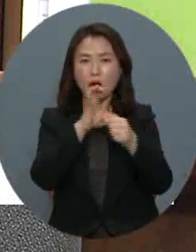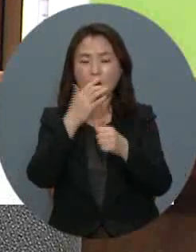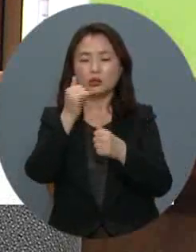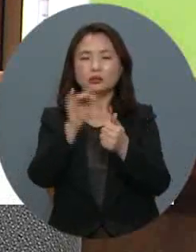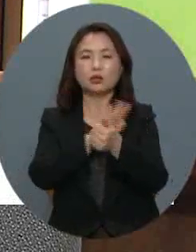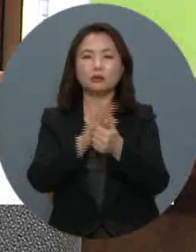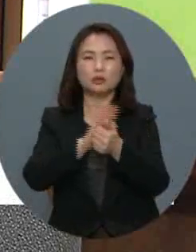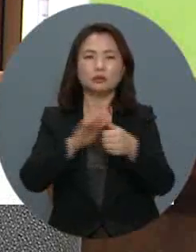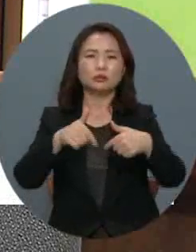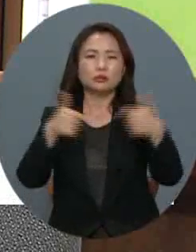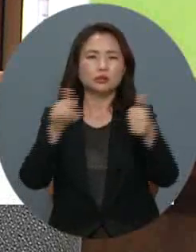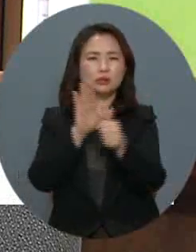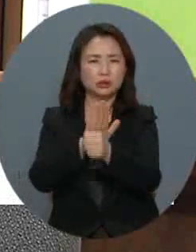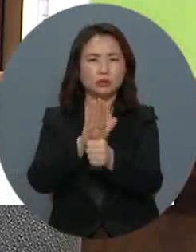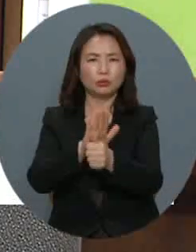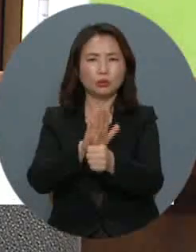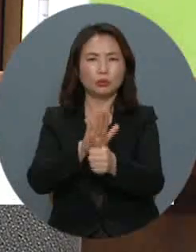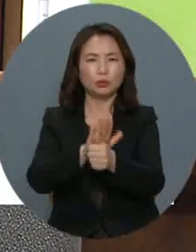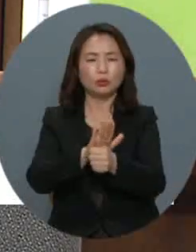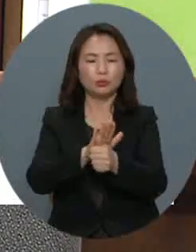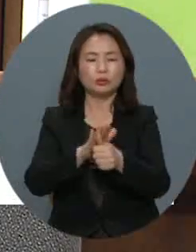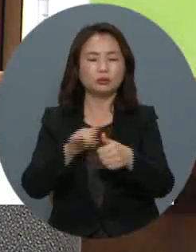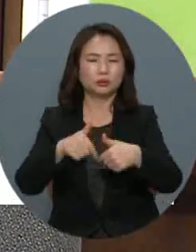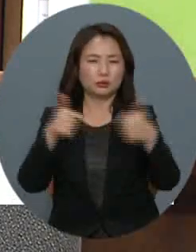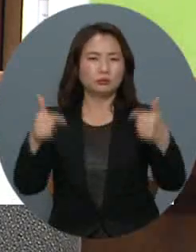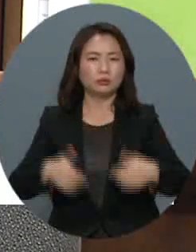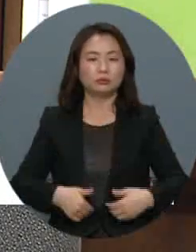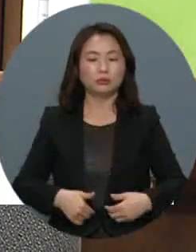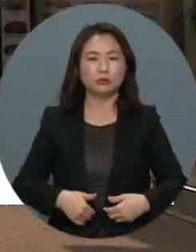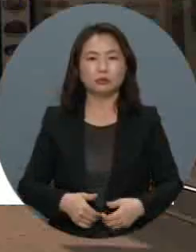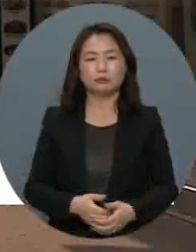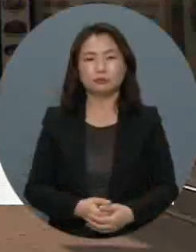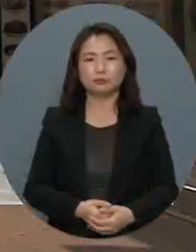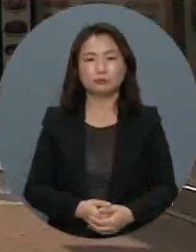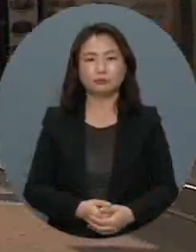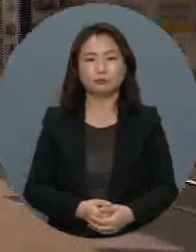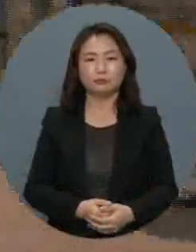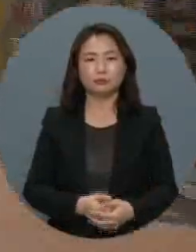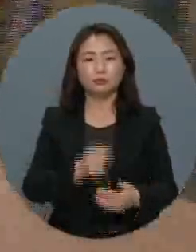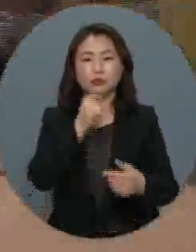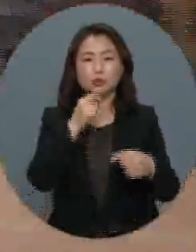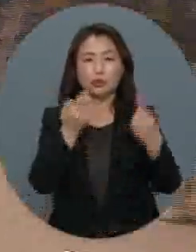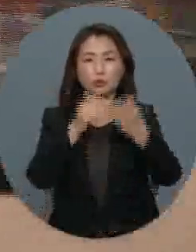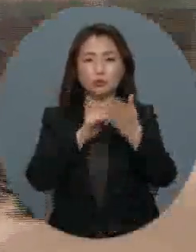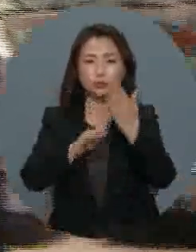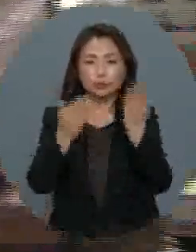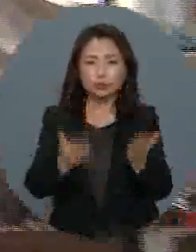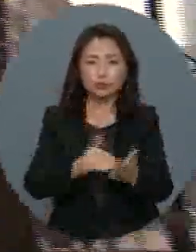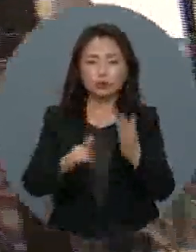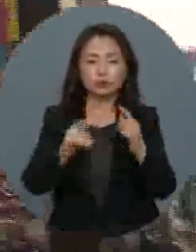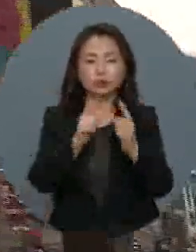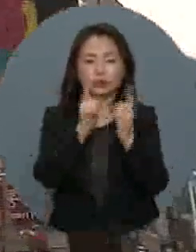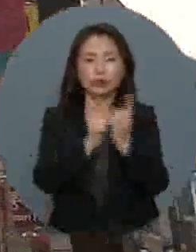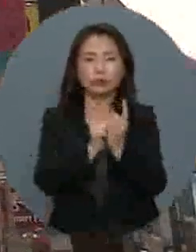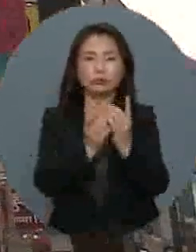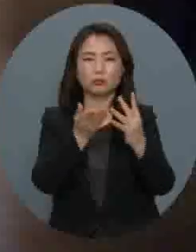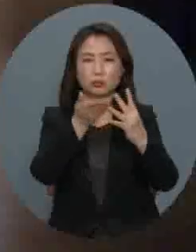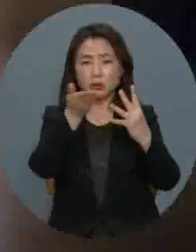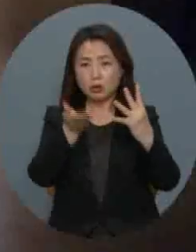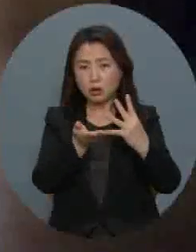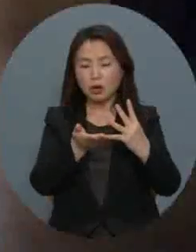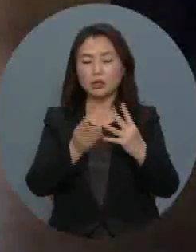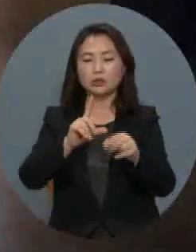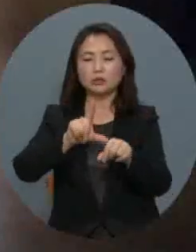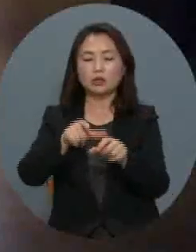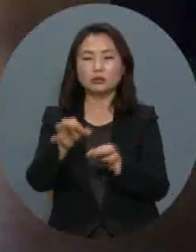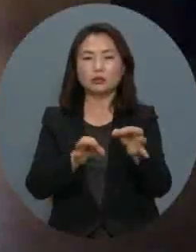할수 있도록 해주는 지원 체계 이런 것이 굉장히 필요하지 않을까 이렇게 보고 있습니다. 설 연휴 직후 사회적 거리두기 완화로 영업시간